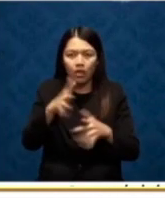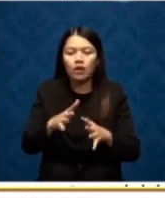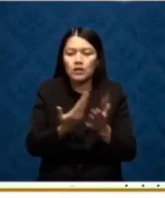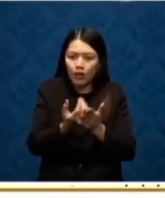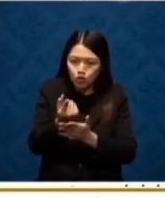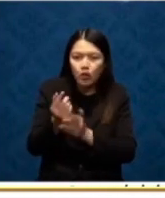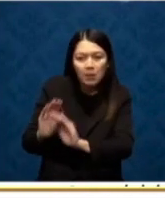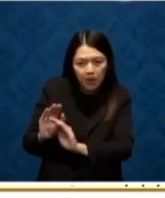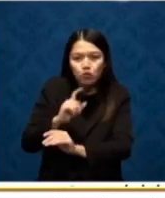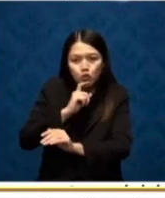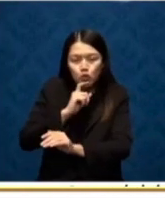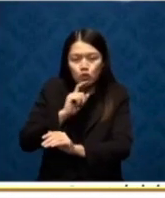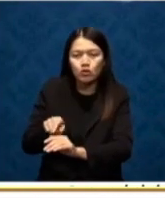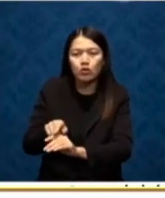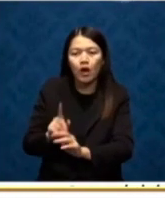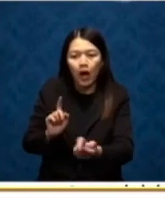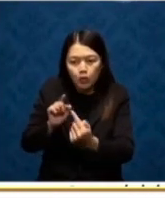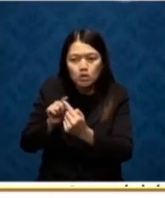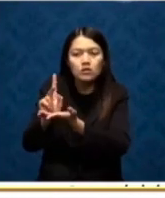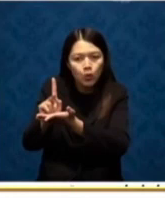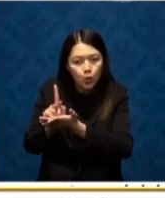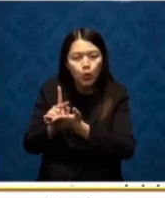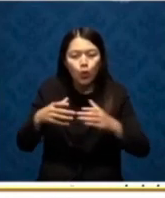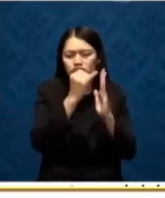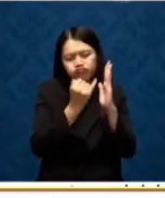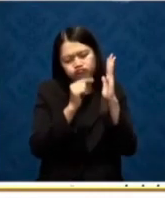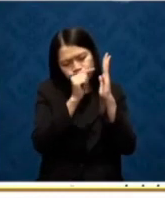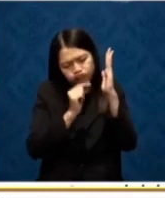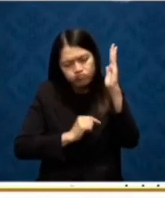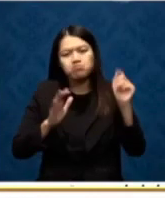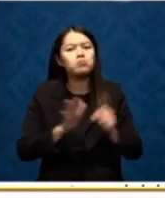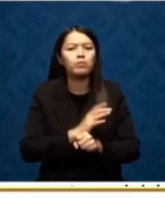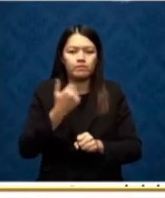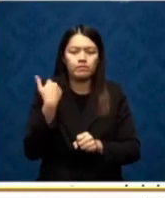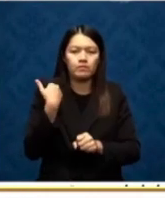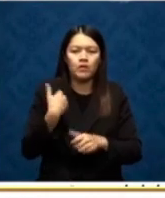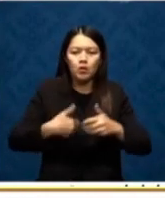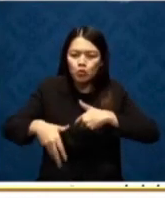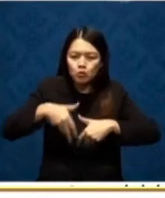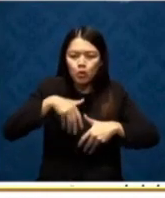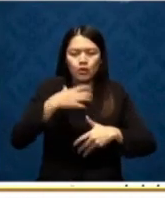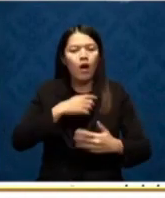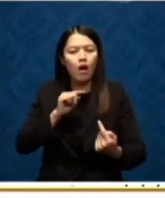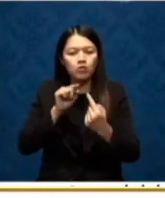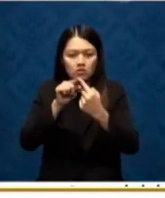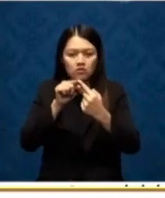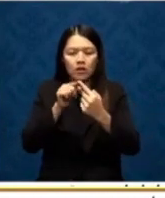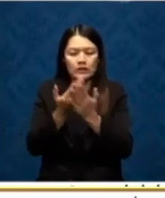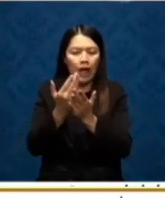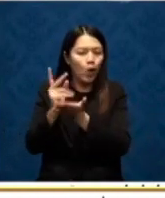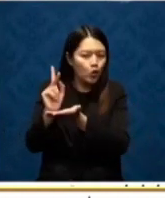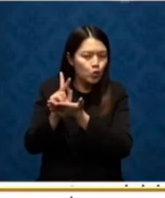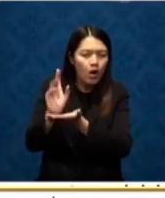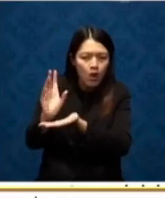เรื่ของเงิสทโครงคร้างเรื่องของการเข้าถึงของพน้เกษตรกรทำอย่ไรให้พน้เกษตกรเหล่านี้เข้าถึงเงิน